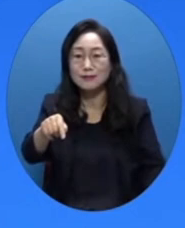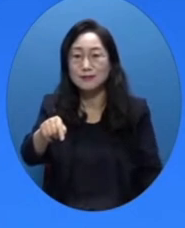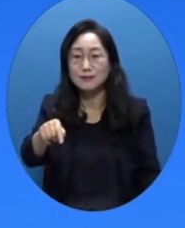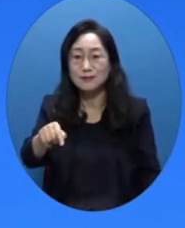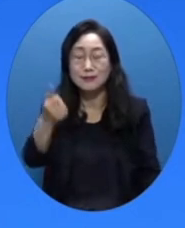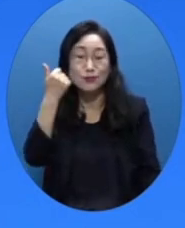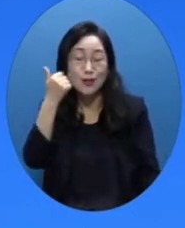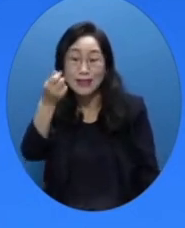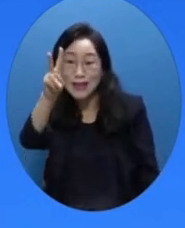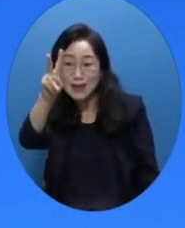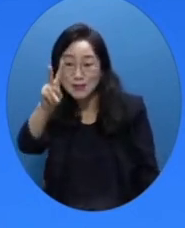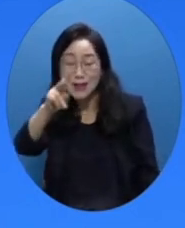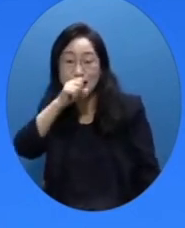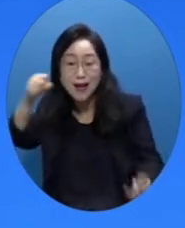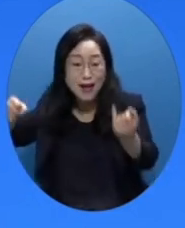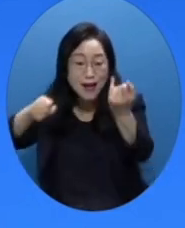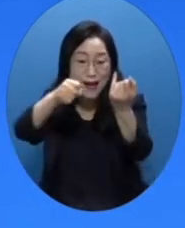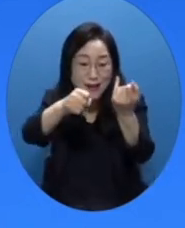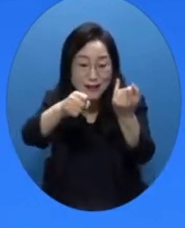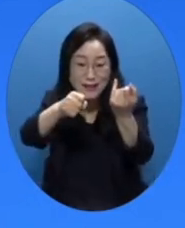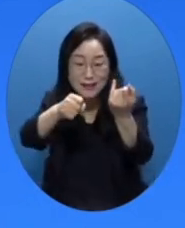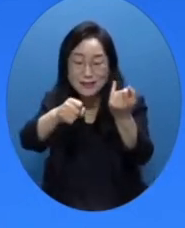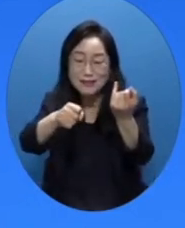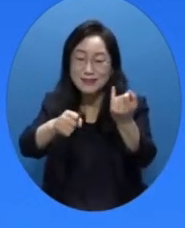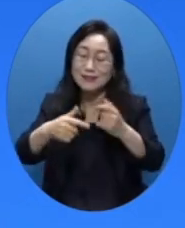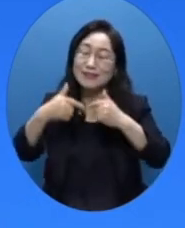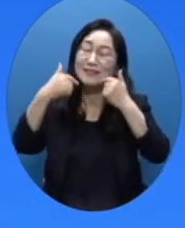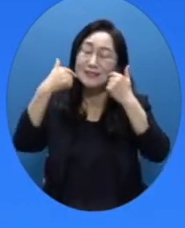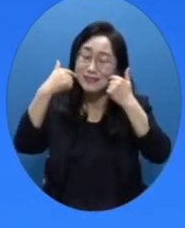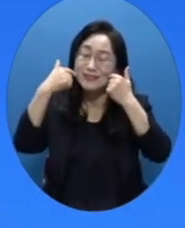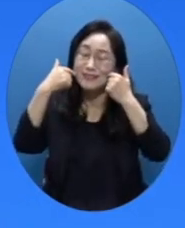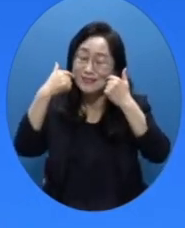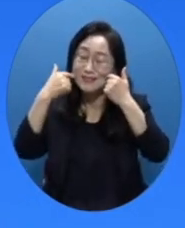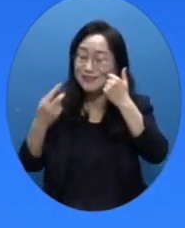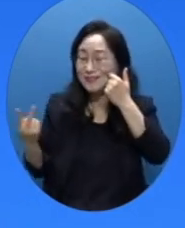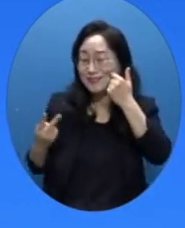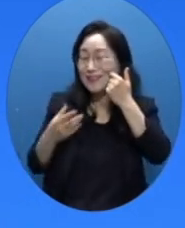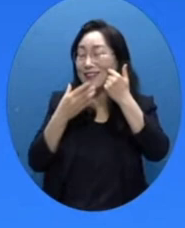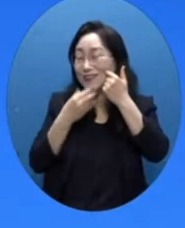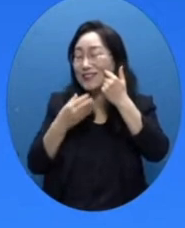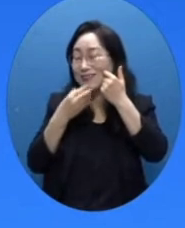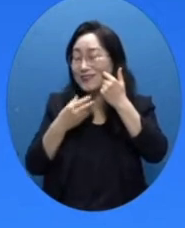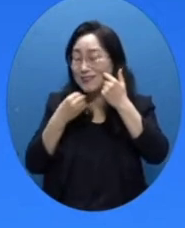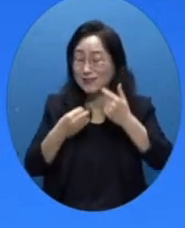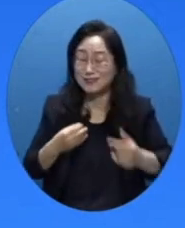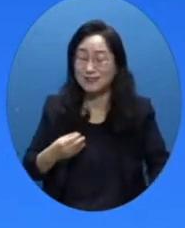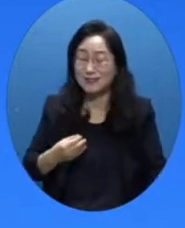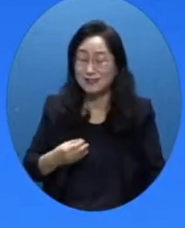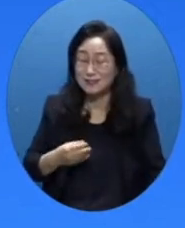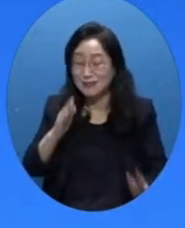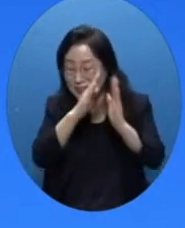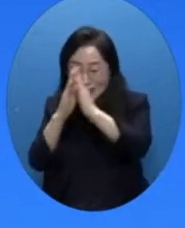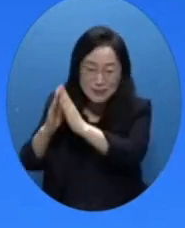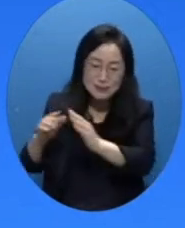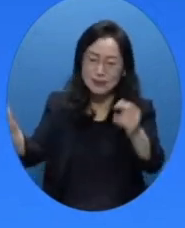TV 인터뷰나 기자들이 와서 취재할 때는 늘 웃으면서 우리들 이렇게 잘 지내요. 돌아가고 나면 또